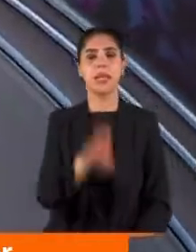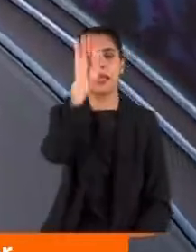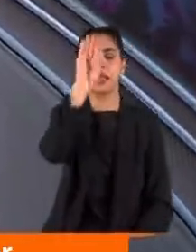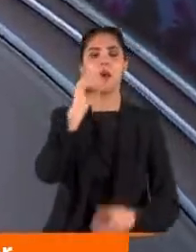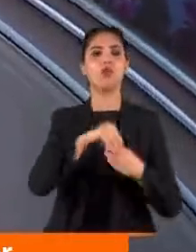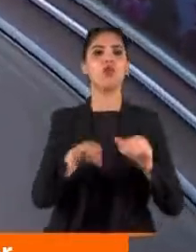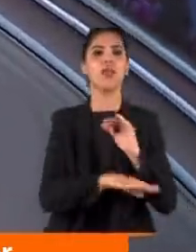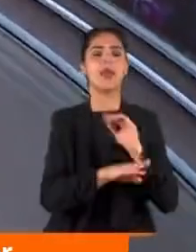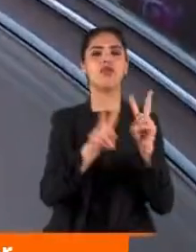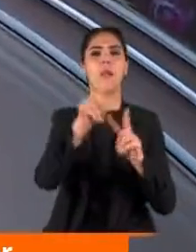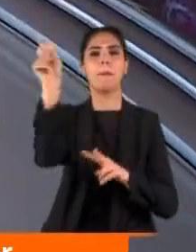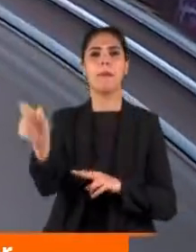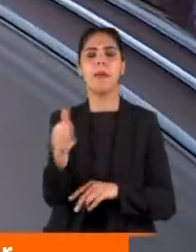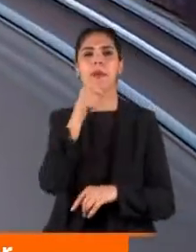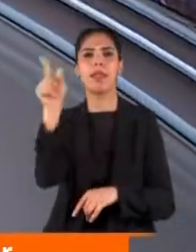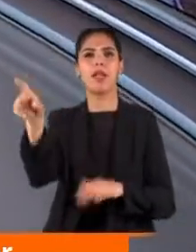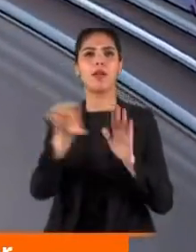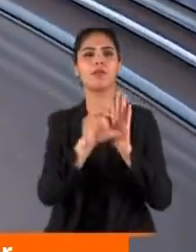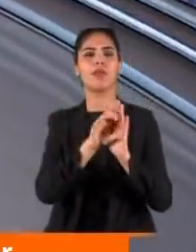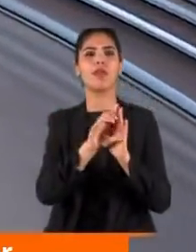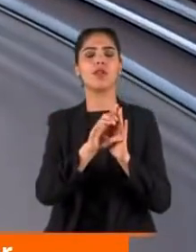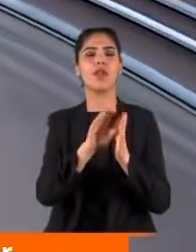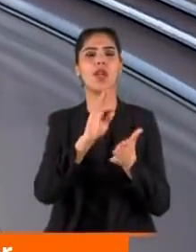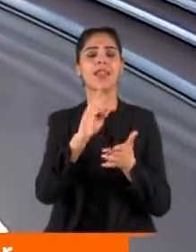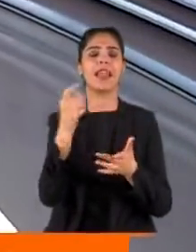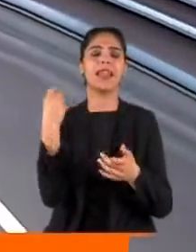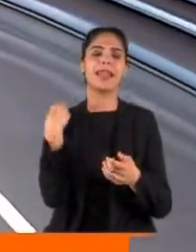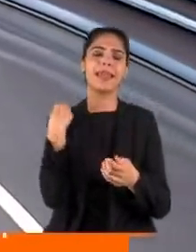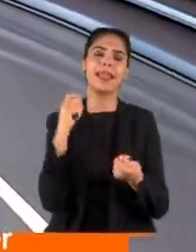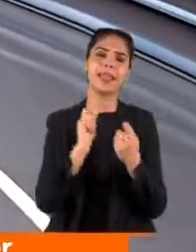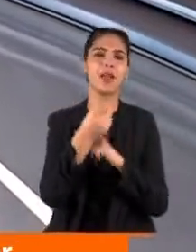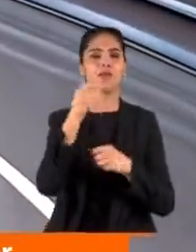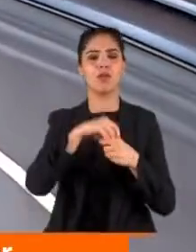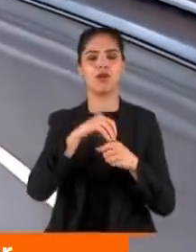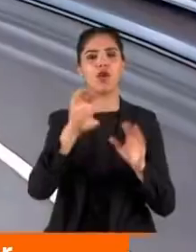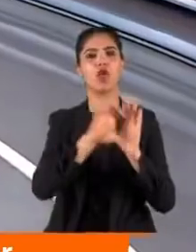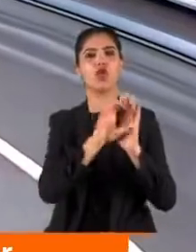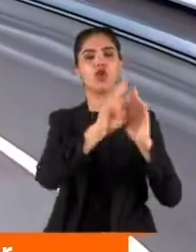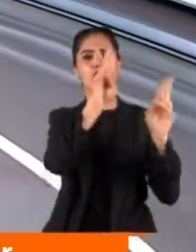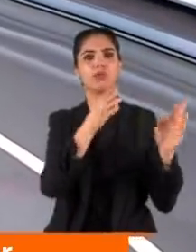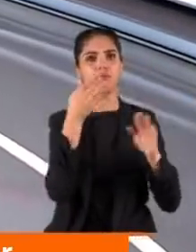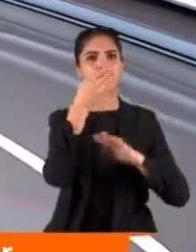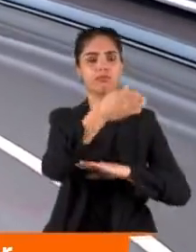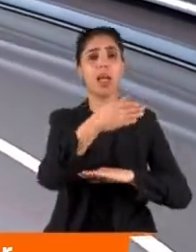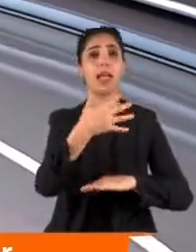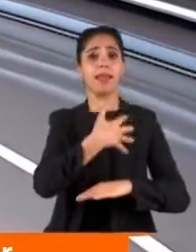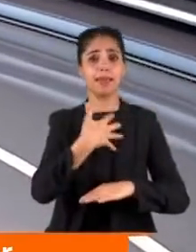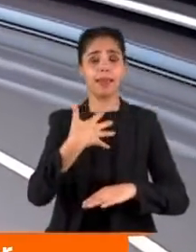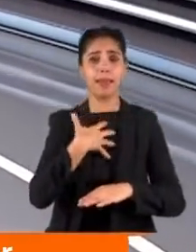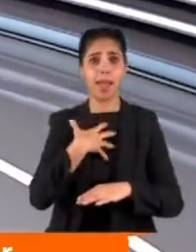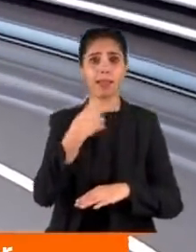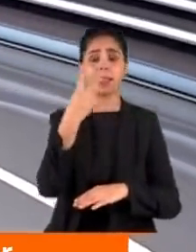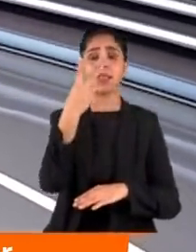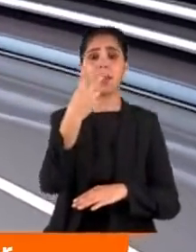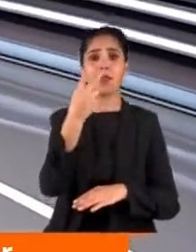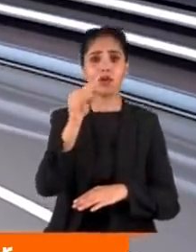İstanbul'da yaşayan Mehmet Aslan kimlik yenilemek için nüfus müdürlüğüne gittiğinde dünyası başına yıkıldı. Kendi nüfusuna kayıtlı öz çocuklarının yanında iki tanımadığı